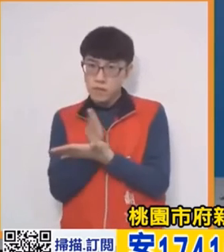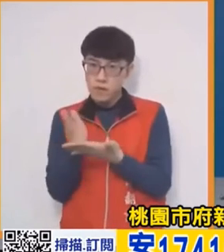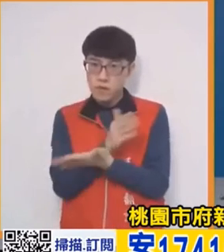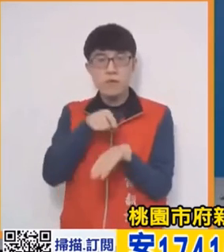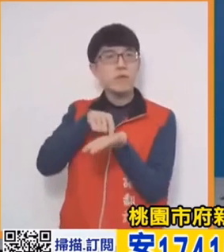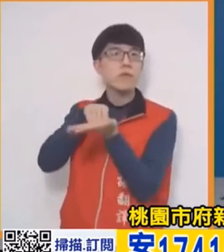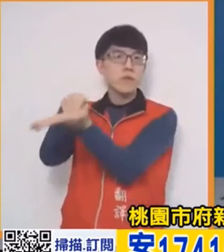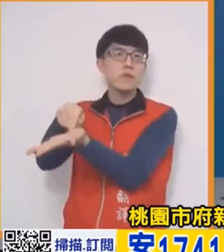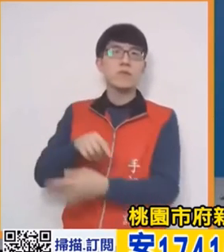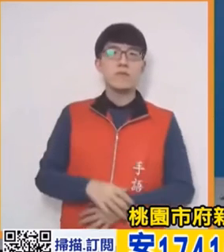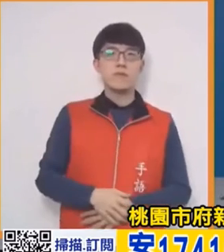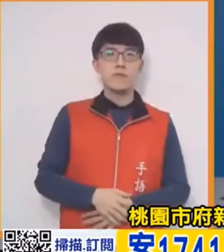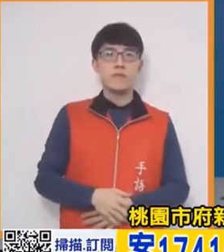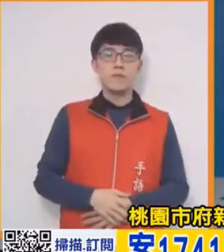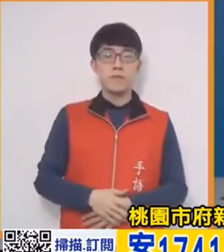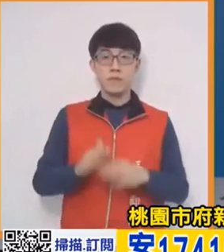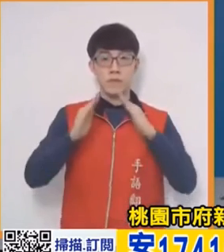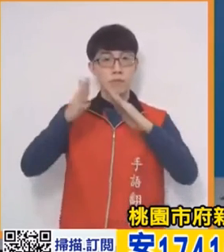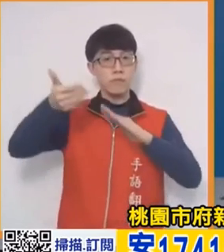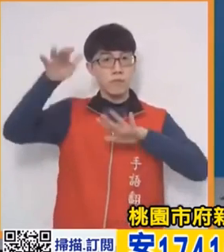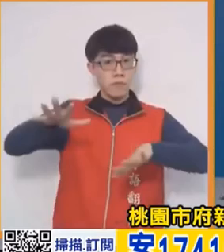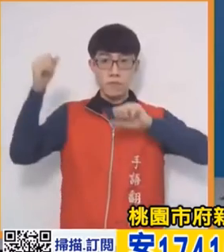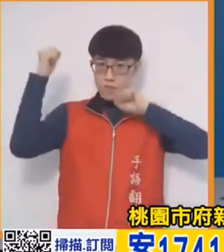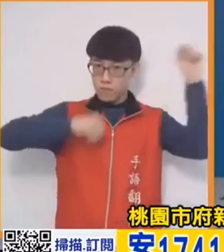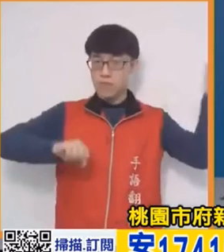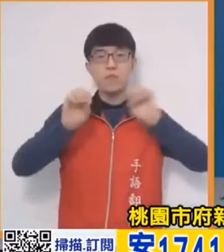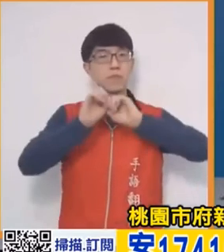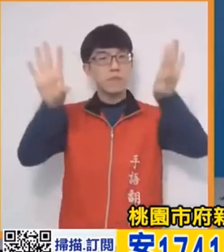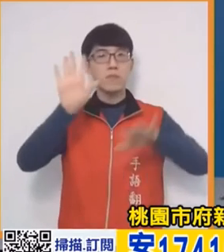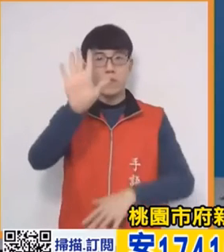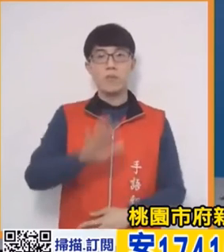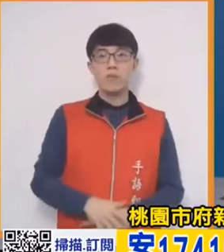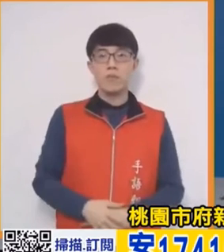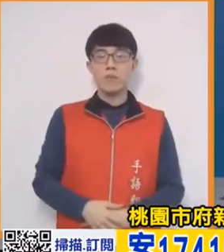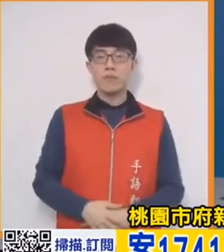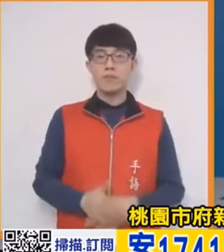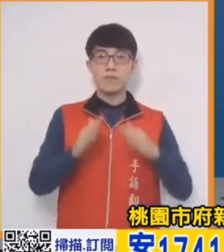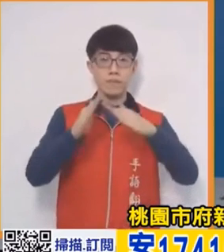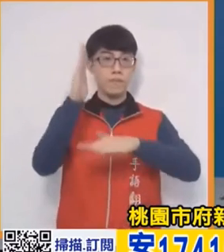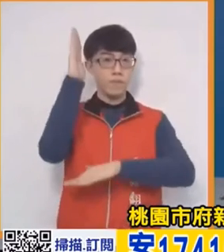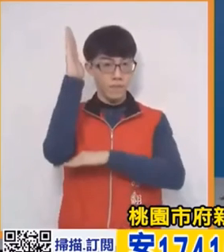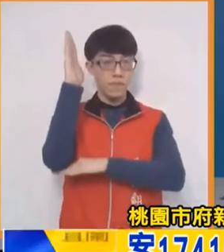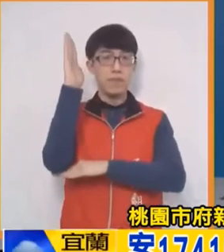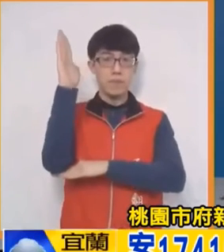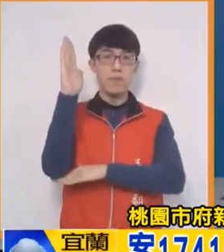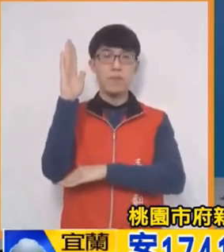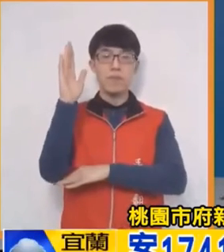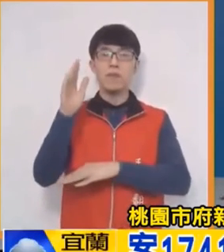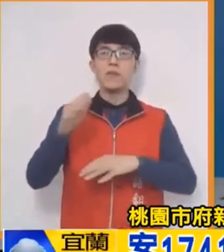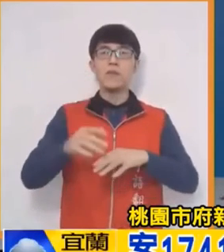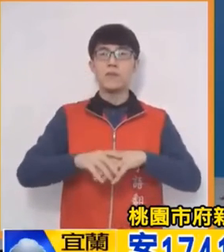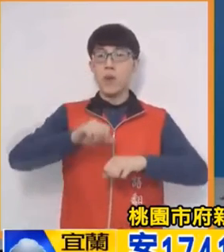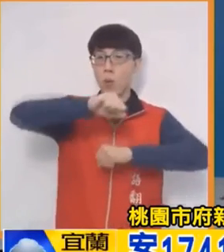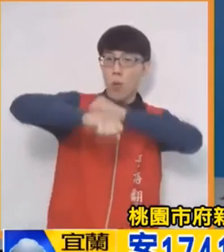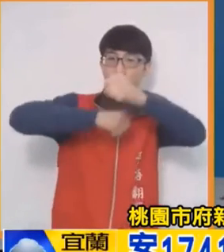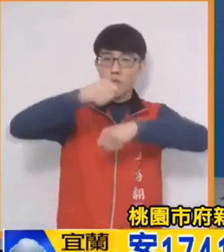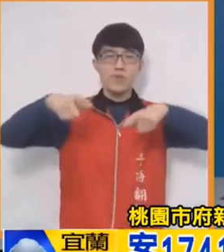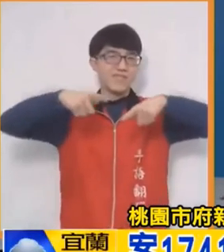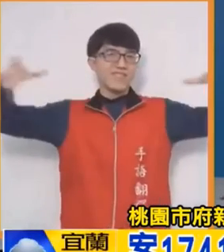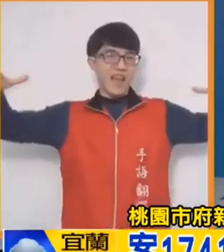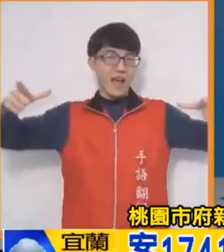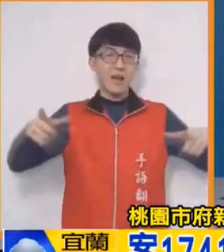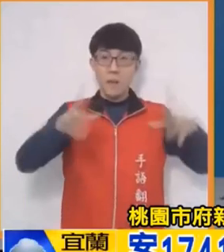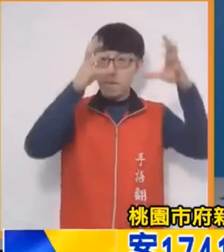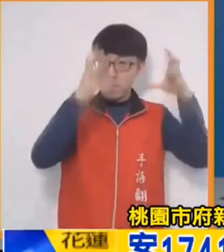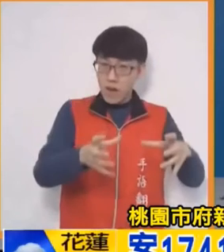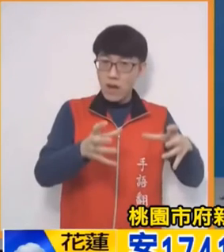那除此之外呢，市长今天上午也有宣布，市府呢各大型的活动应该要延后举办或者是